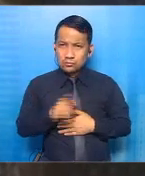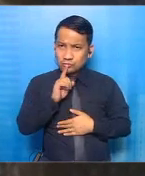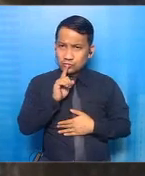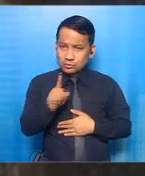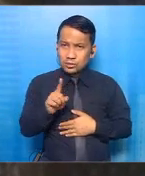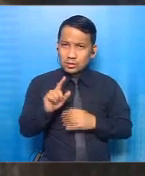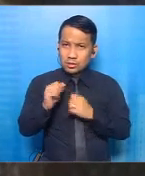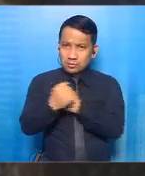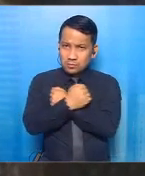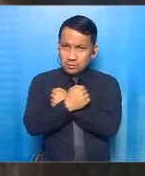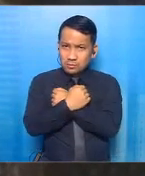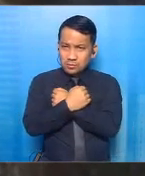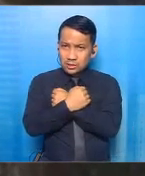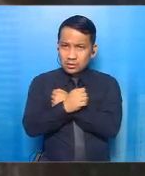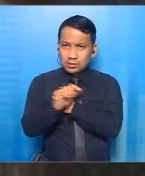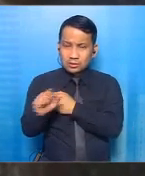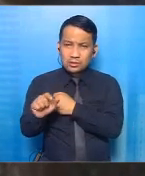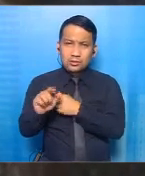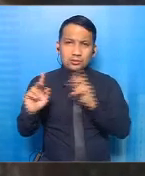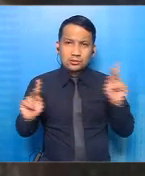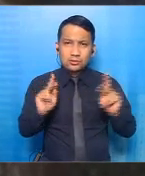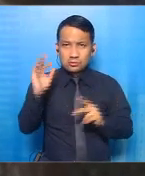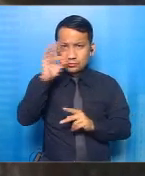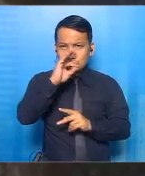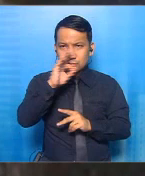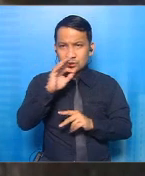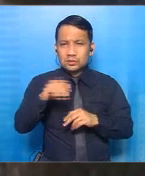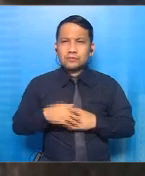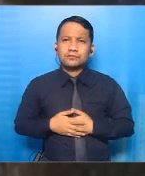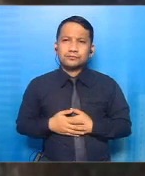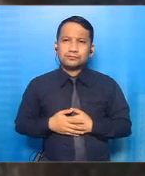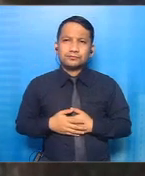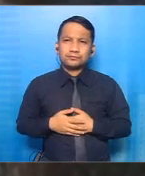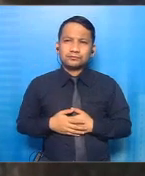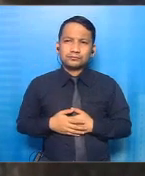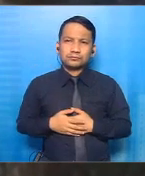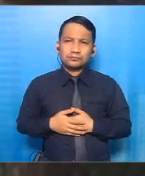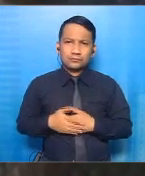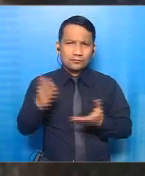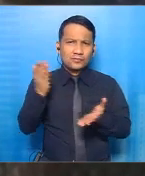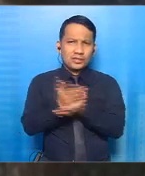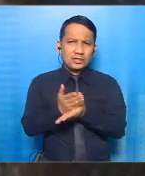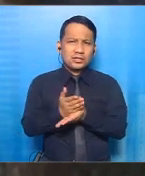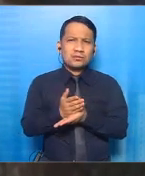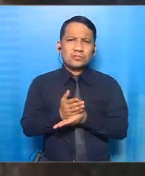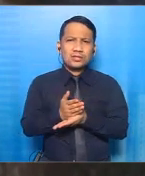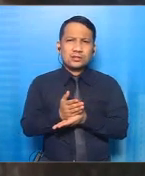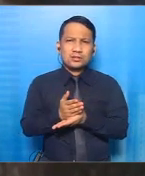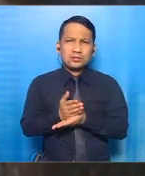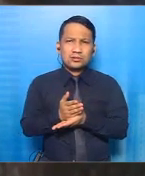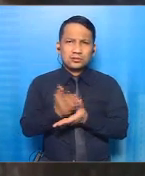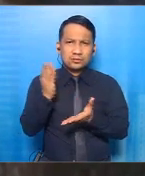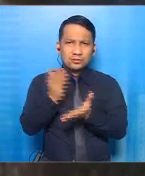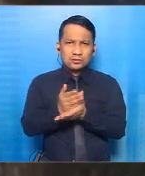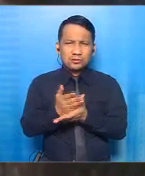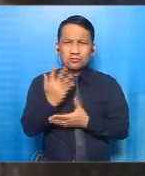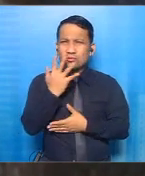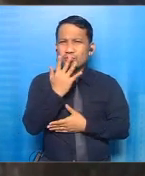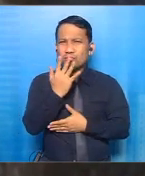na pagmamahal sa mamamayang Pilipino. Tigilan na natin ang kulay